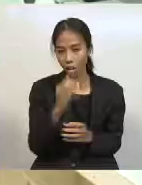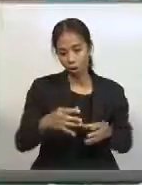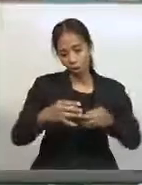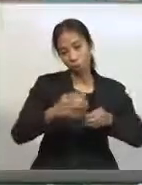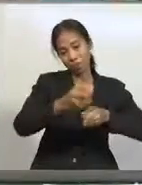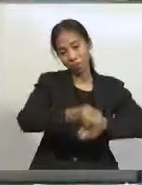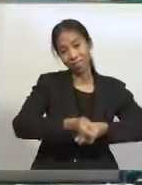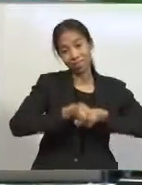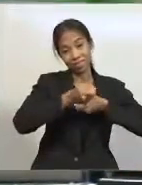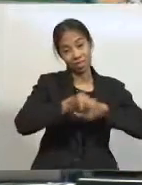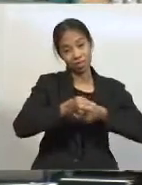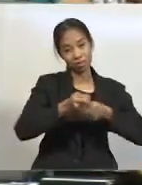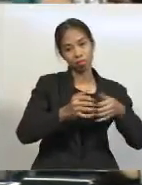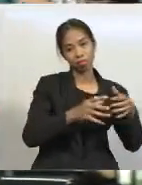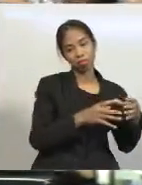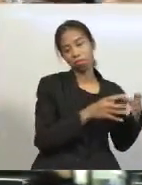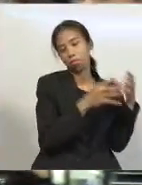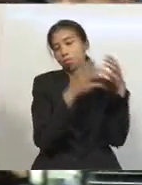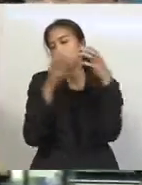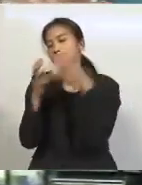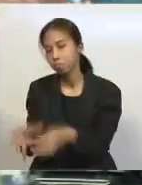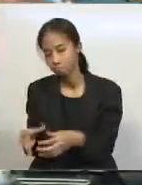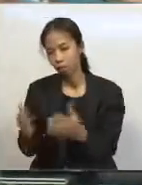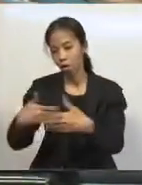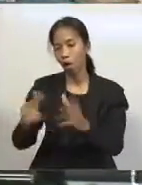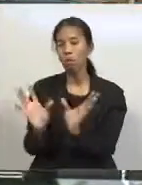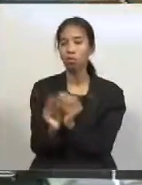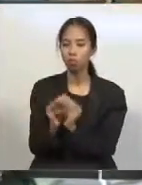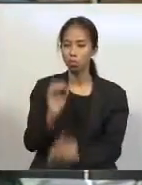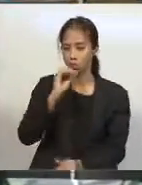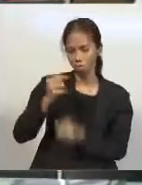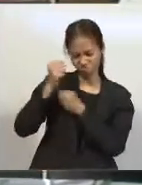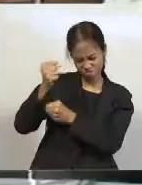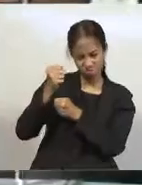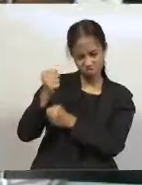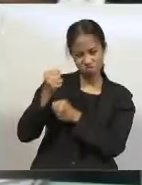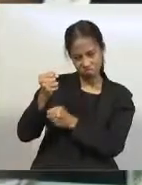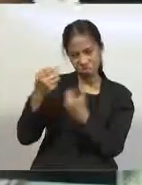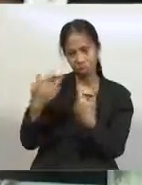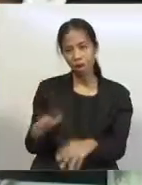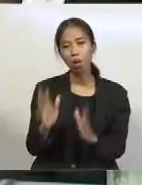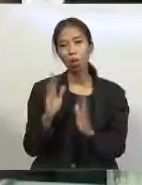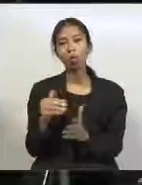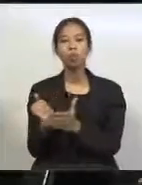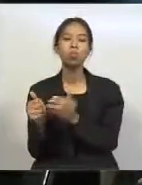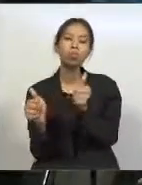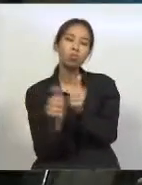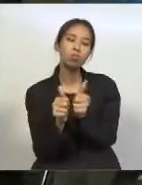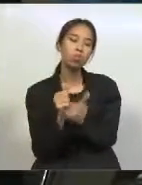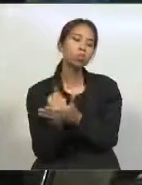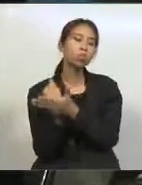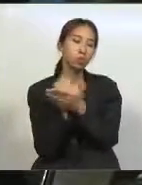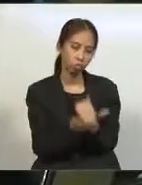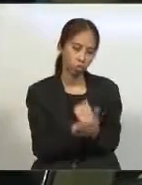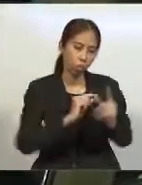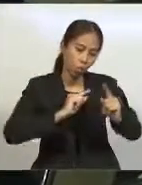กเข้ามาในห้องประชุมเรียกร้องให้รับฟังข้อเสนอก่อนที่ผู้ช่วยรัฐมนตรีจะเจรจาจนยุติแล้